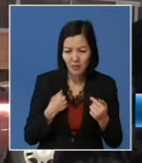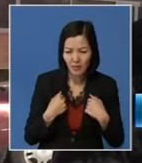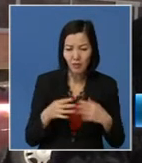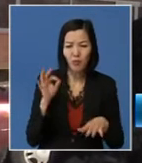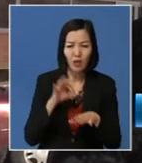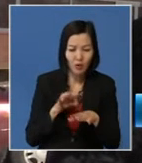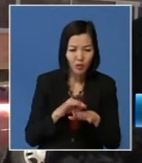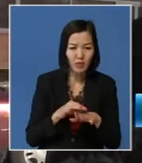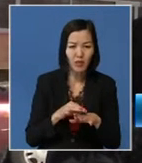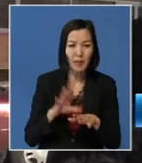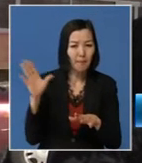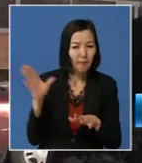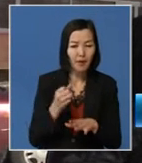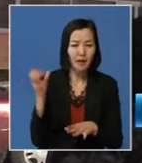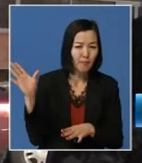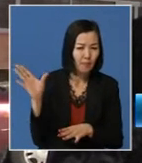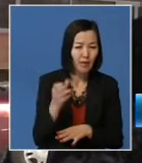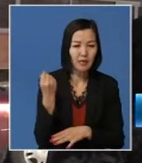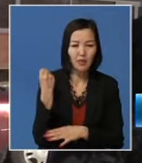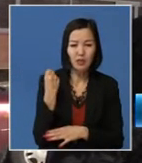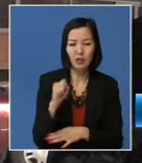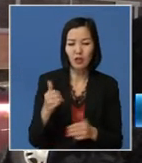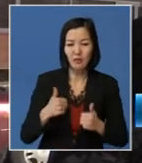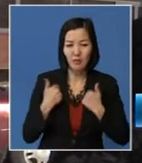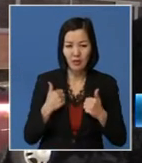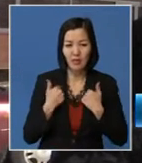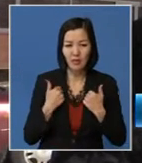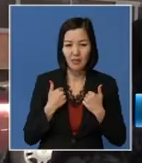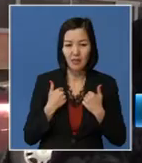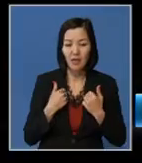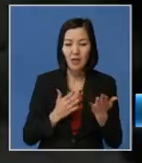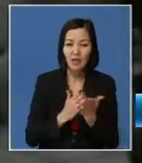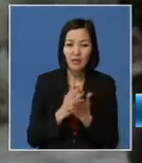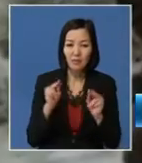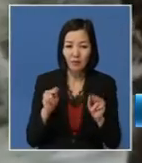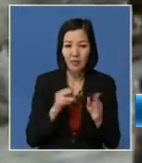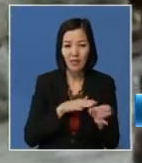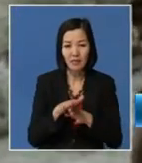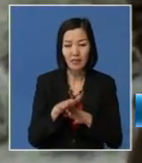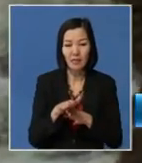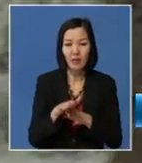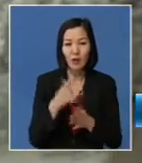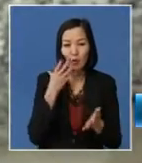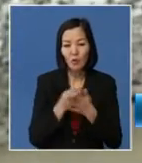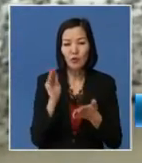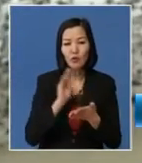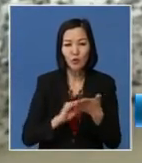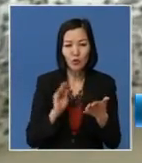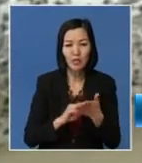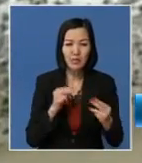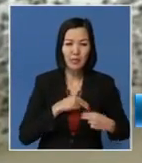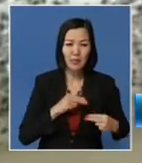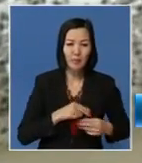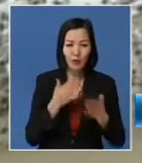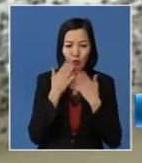де жоқ. Сол алған мақсатыменен телеарна аяғына нық тұрғанша қызмет атқарды. Ол мамандығына адалтын, еңбекқорлығы